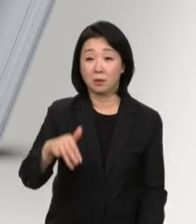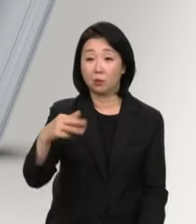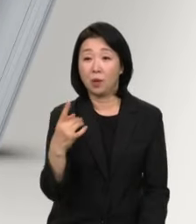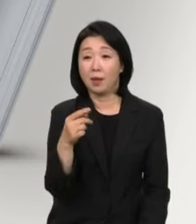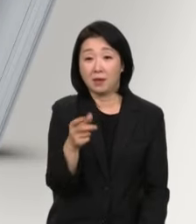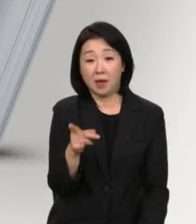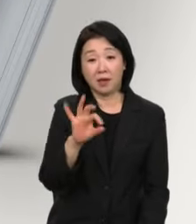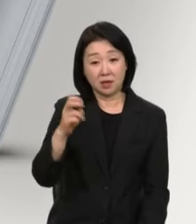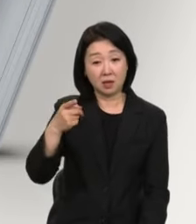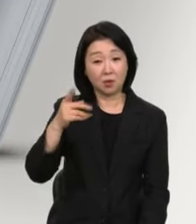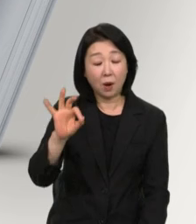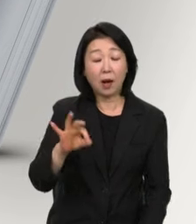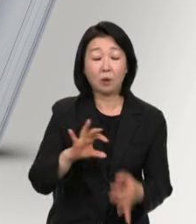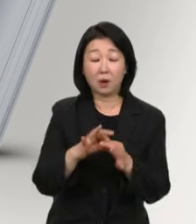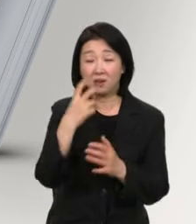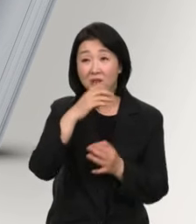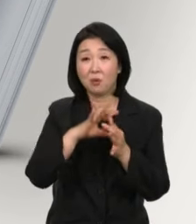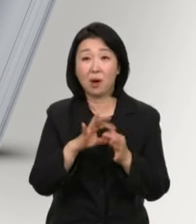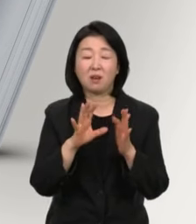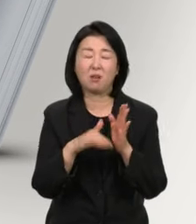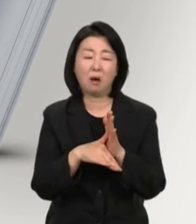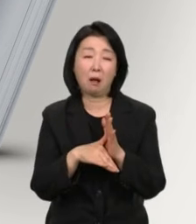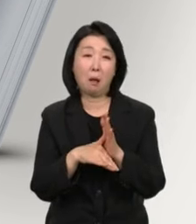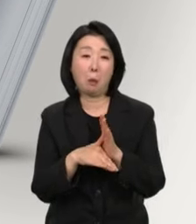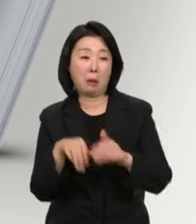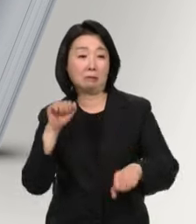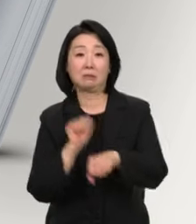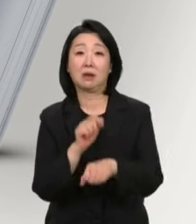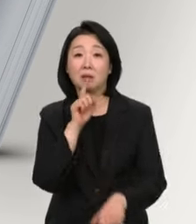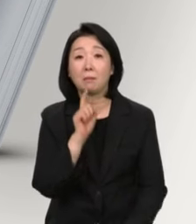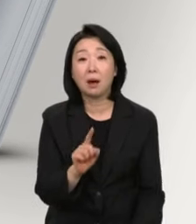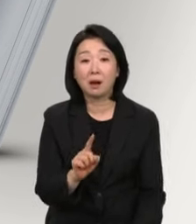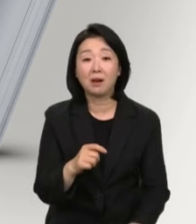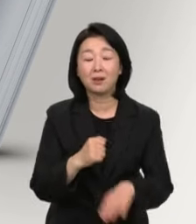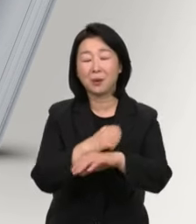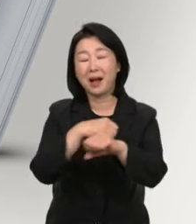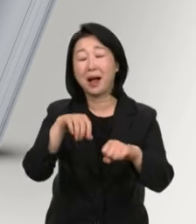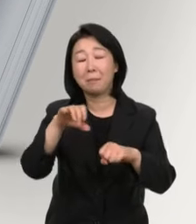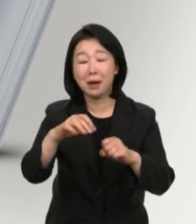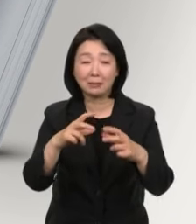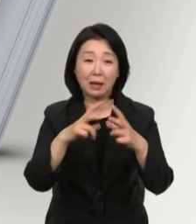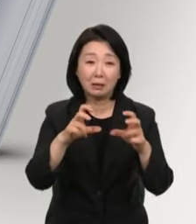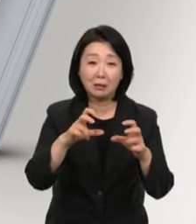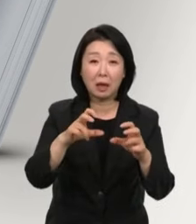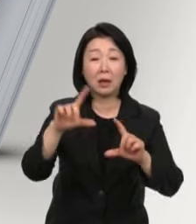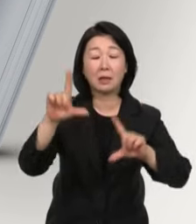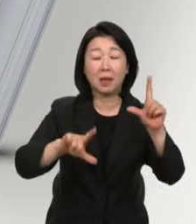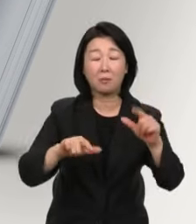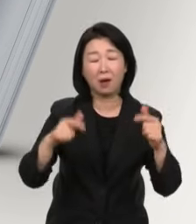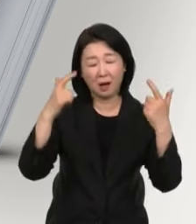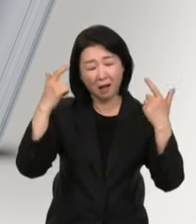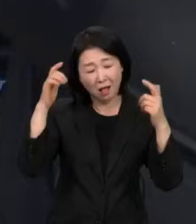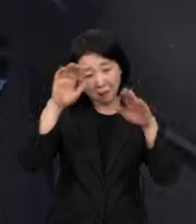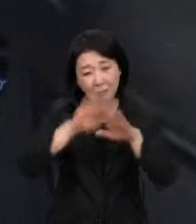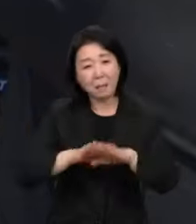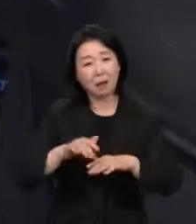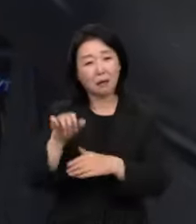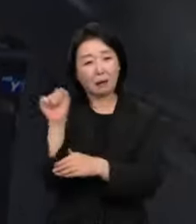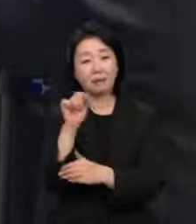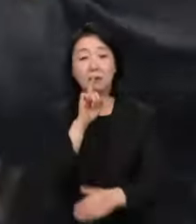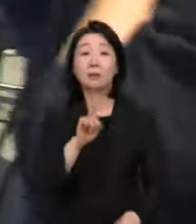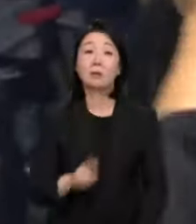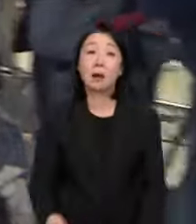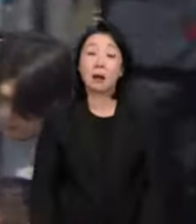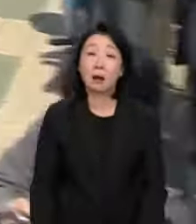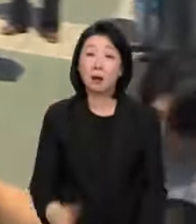선생에 대해 성관계 방면에 지존이었다는 이야기가 있다면서 앞마당에 있는 은행나무가 밤마다 흔들렸다고 적었습니다.